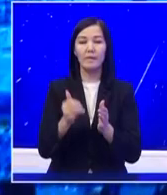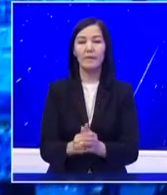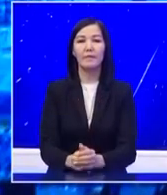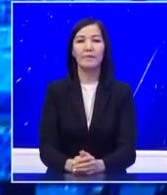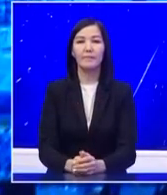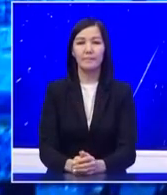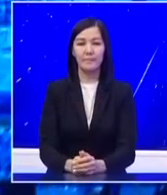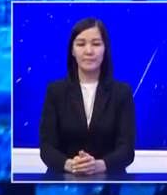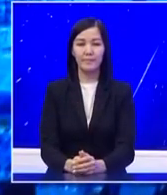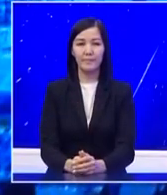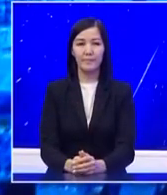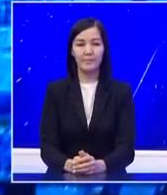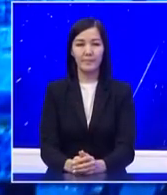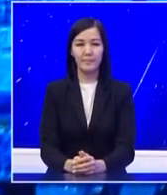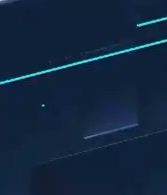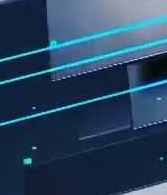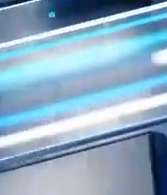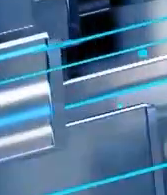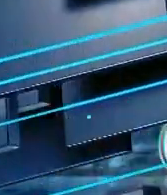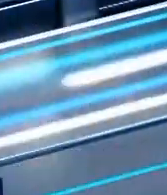выпуска коротко о самом важном.